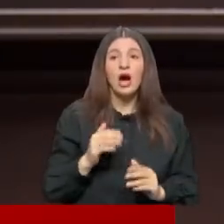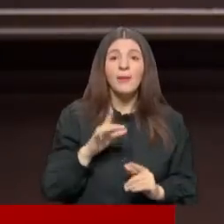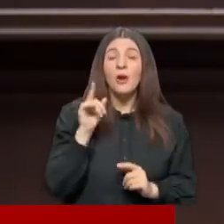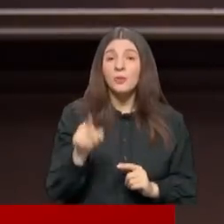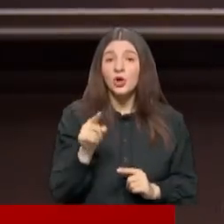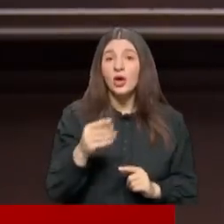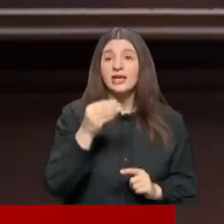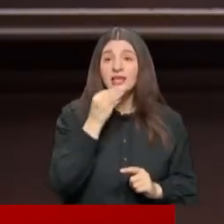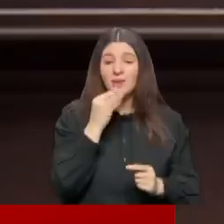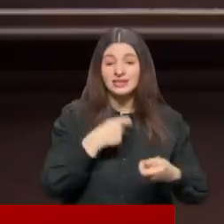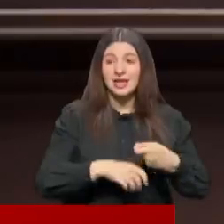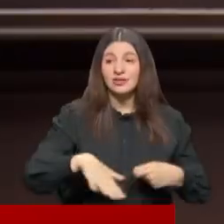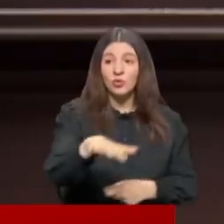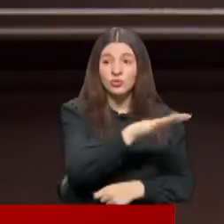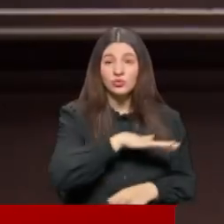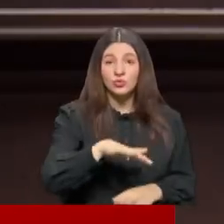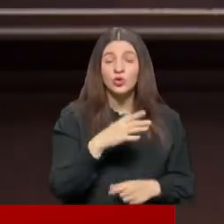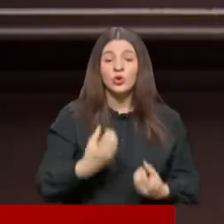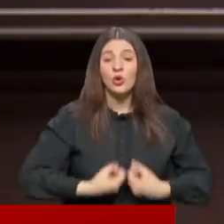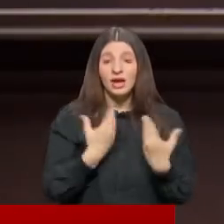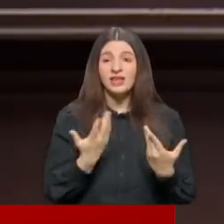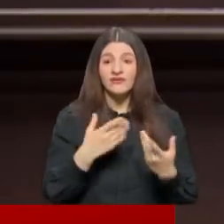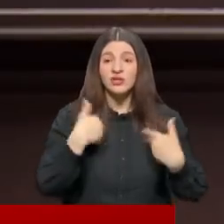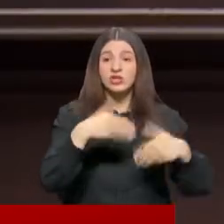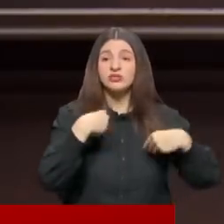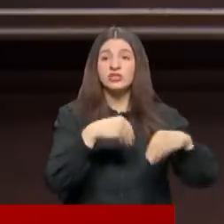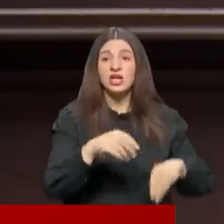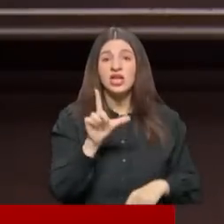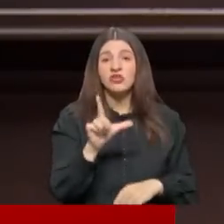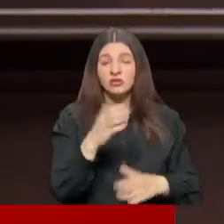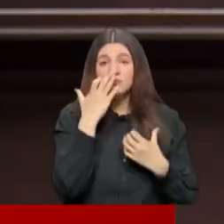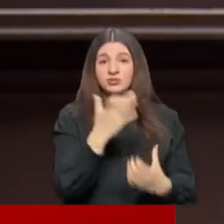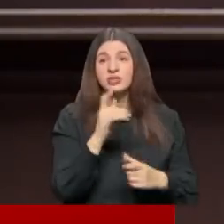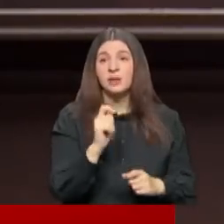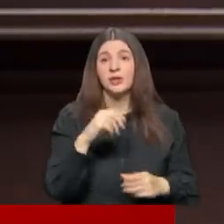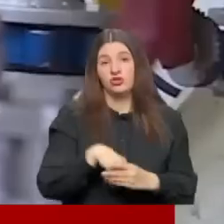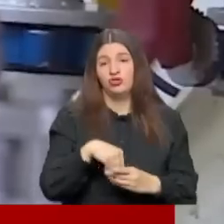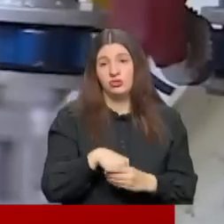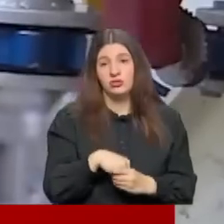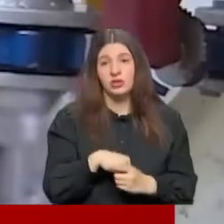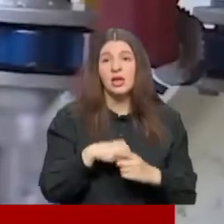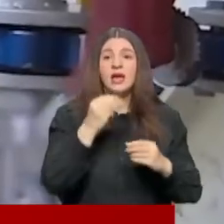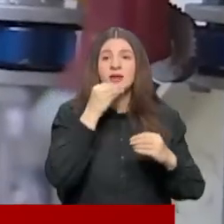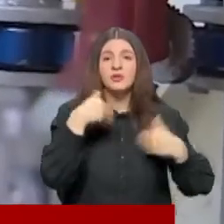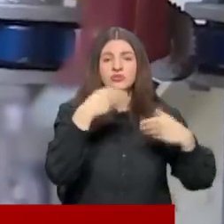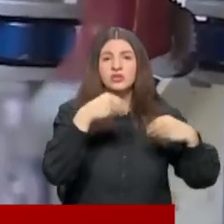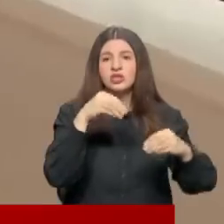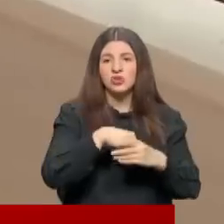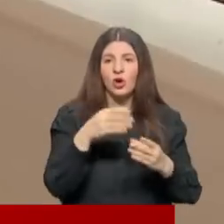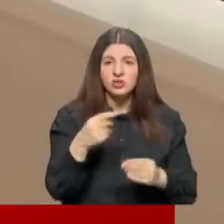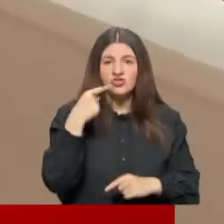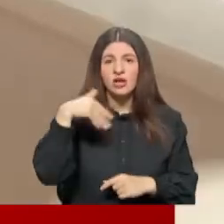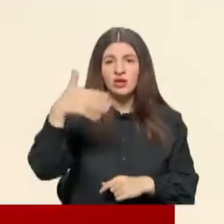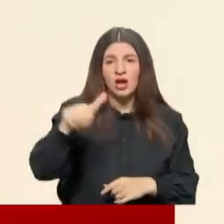bu gıda sektörünün üretim ve ihracat ihtiyacını karşılamak içindir. Gıda ihracatı içinde olsa